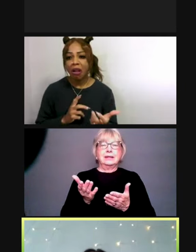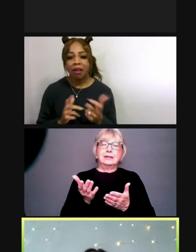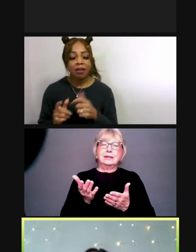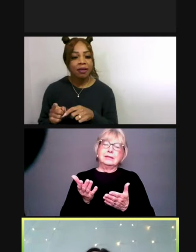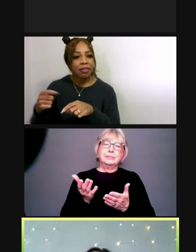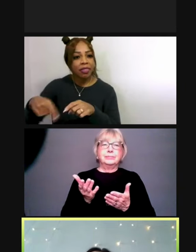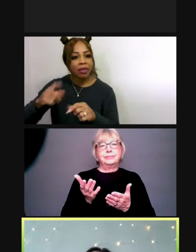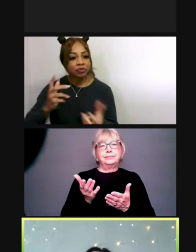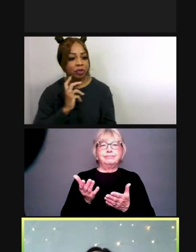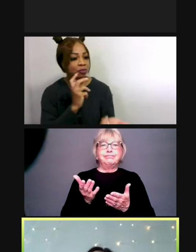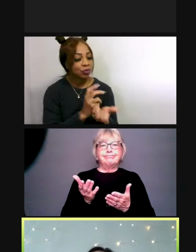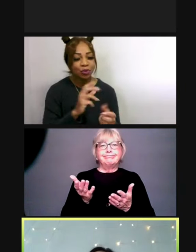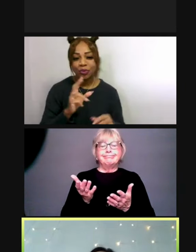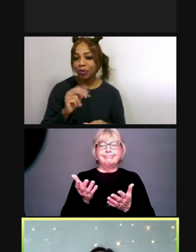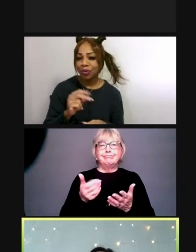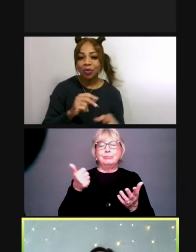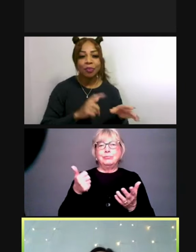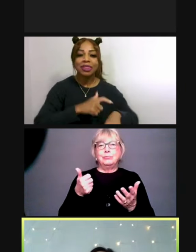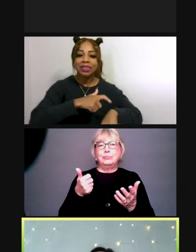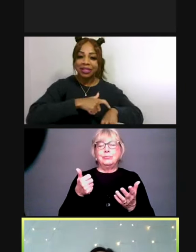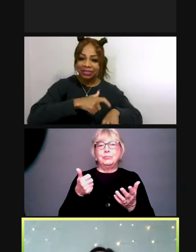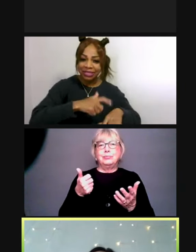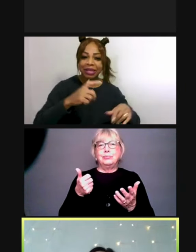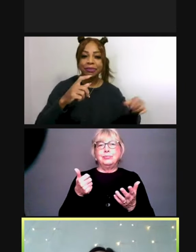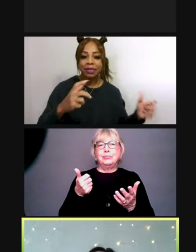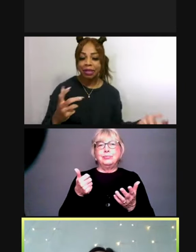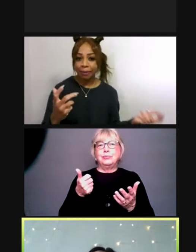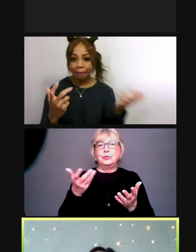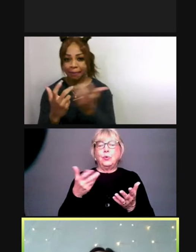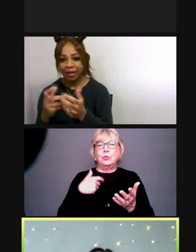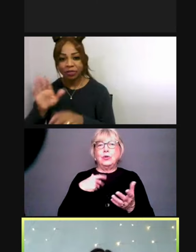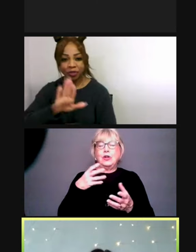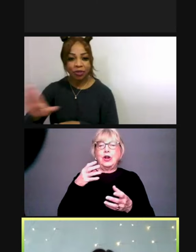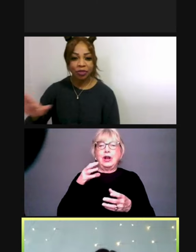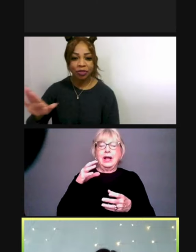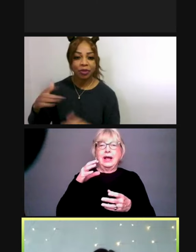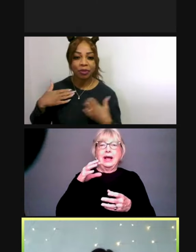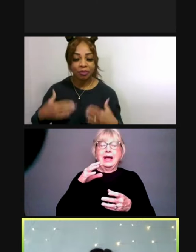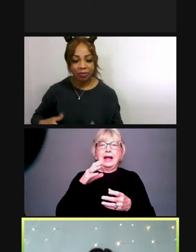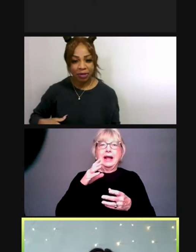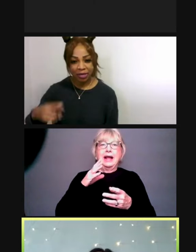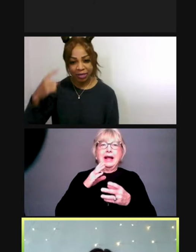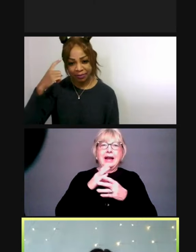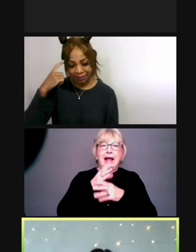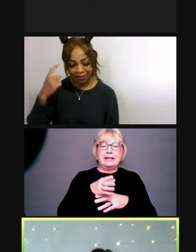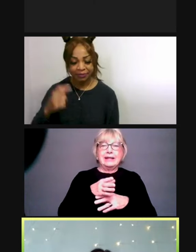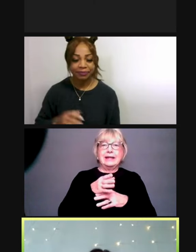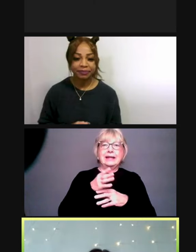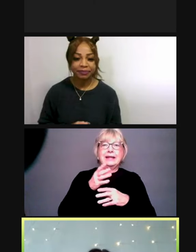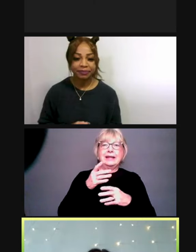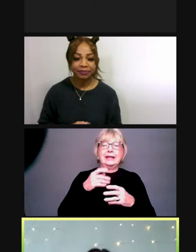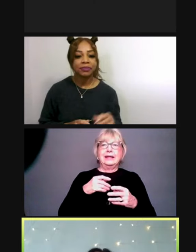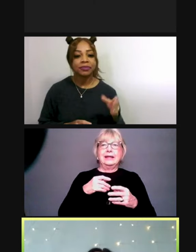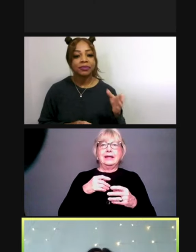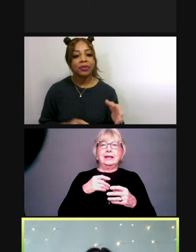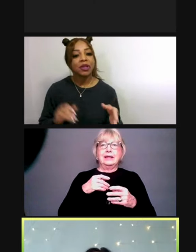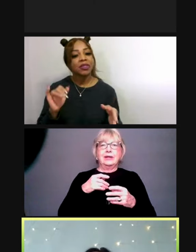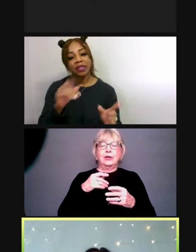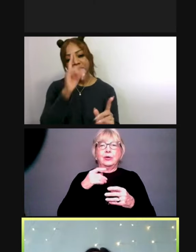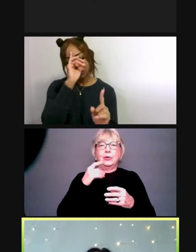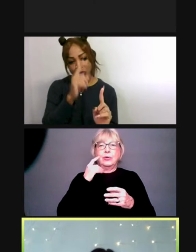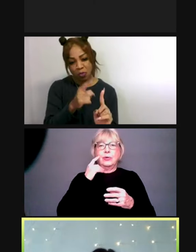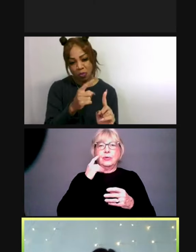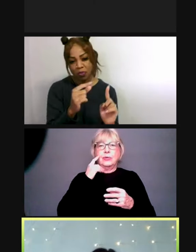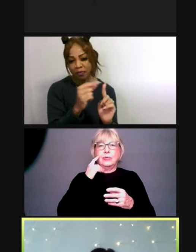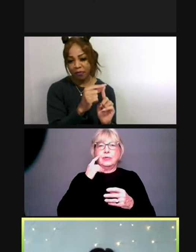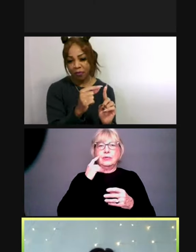plutôt que de rentrer dans le moule, on libère les capacités créatives. Et donc, c'est